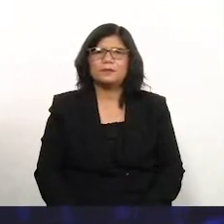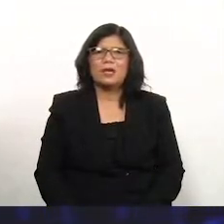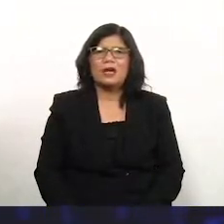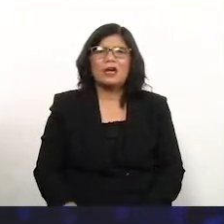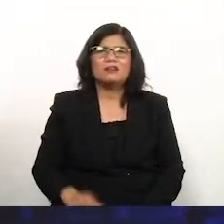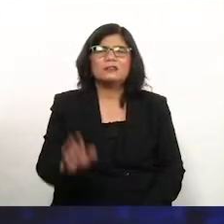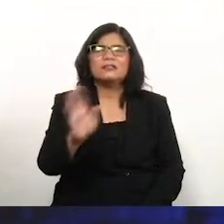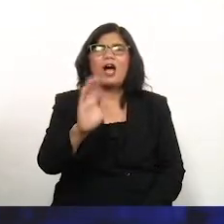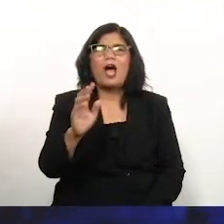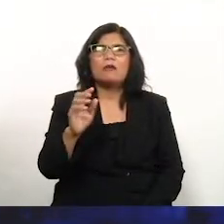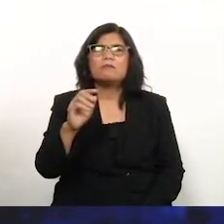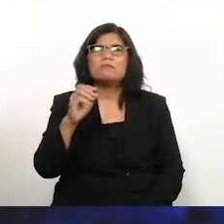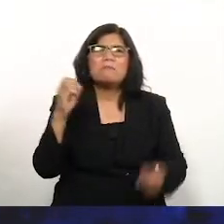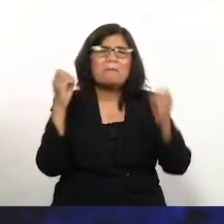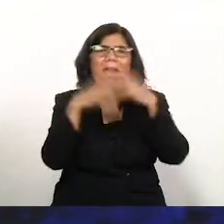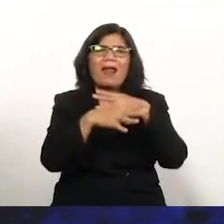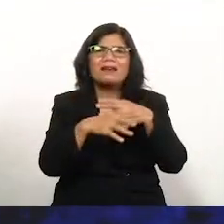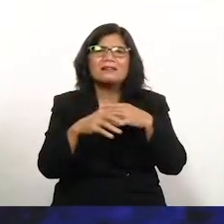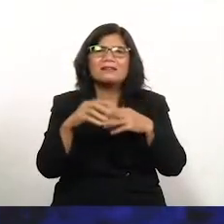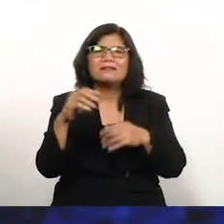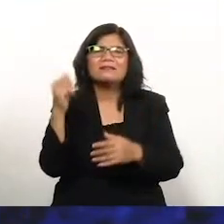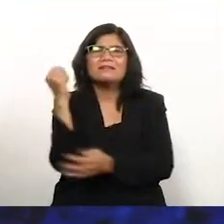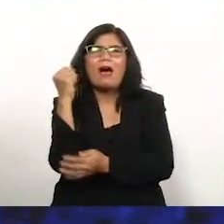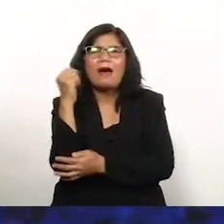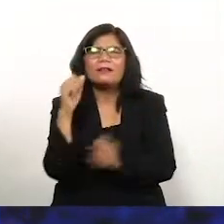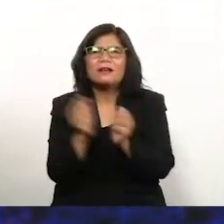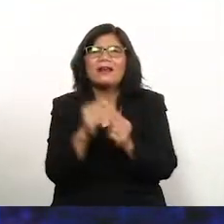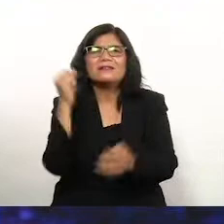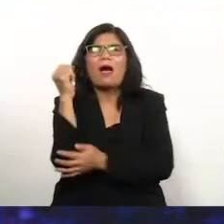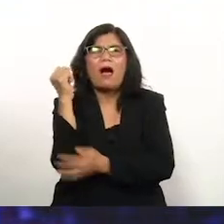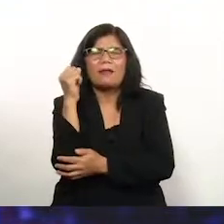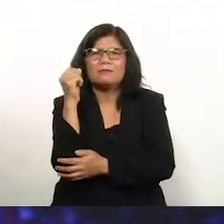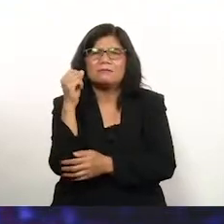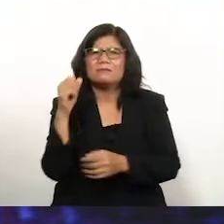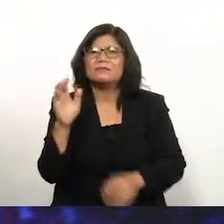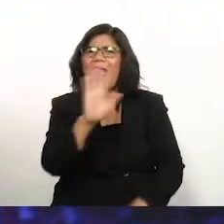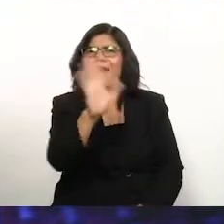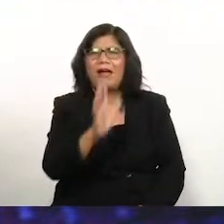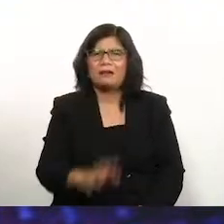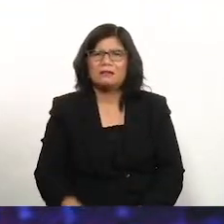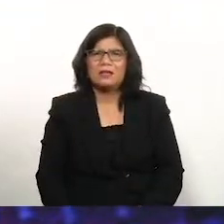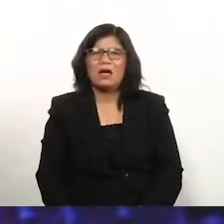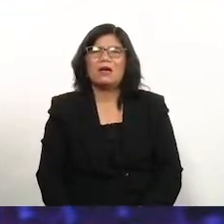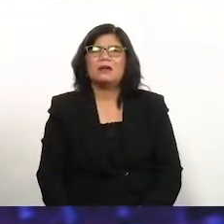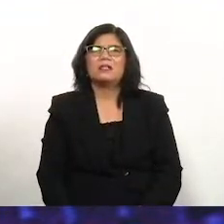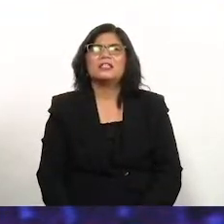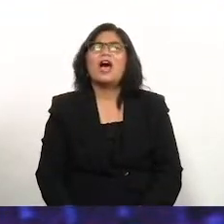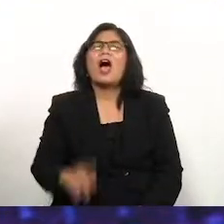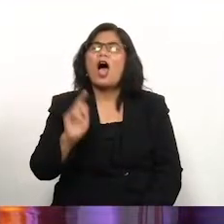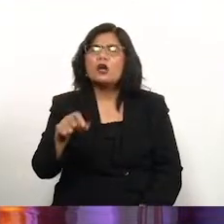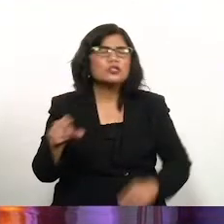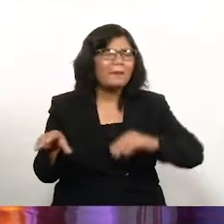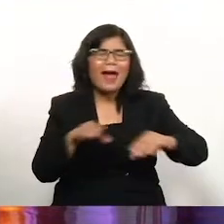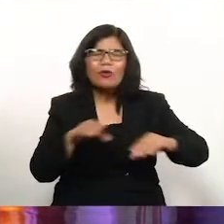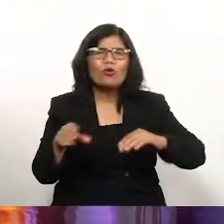ini dia tidak boleh membalas yang jahat dengan yang jahat hai there is something that what do